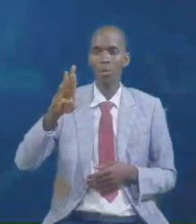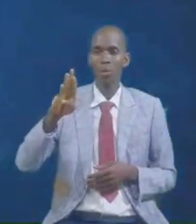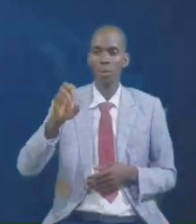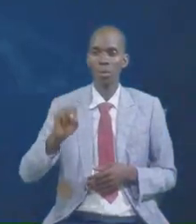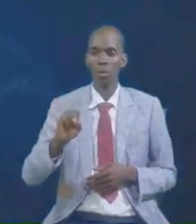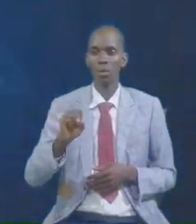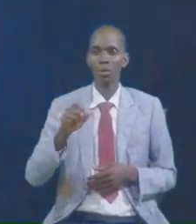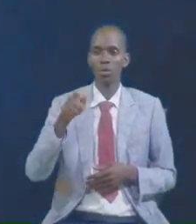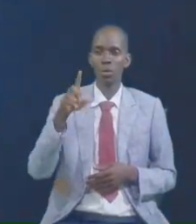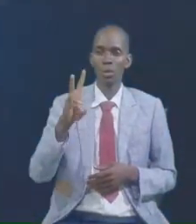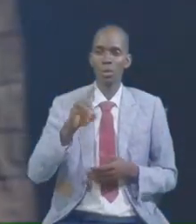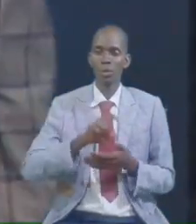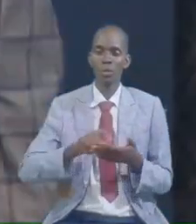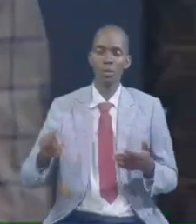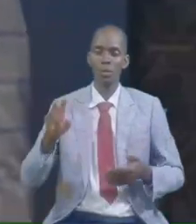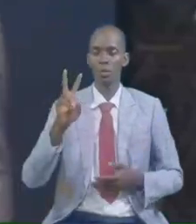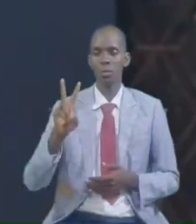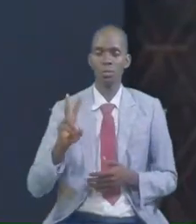26, 2.